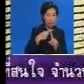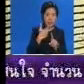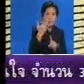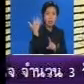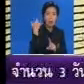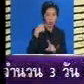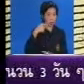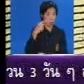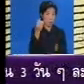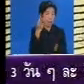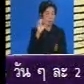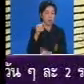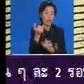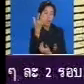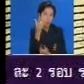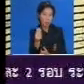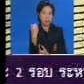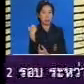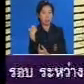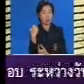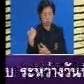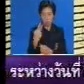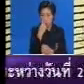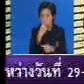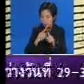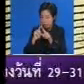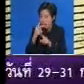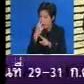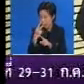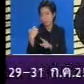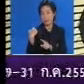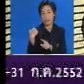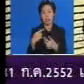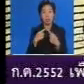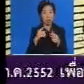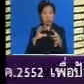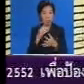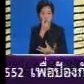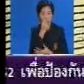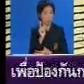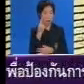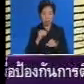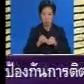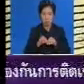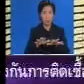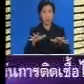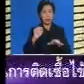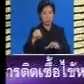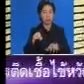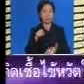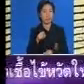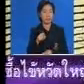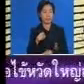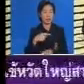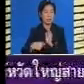ไปโดยเริ่มจะมีสัญญาณฟื้นตัวในหลากหลายเกเตอร์หลากหลายภาคนะครับแต่การแพร่ระบาดของโรคไข้หวัดใหญ่สายพันธุ์ใหม่ 2009